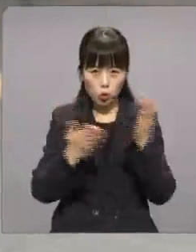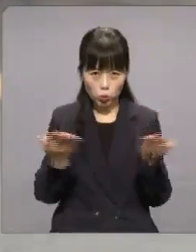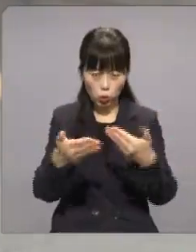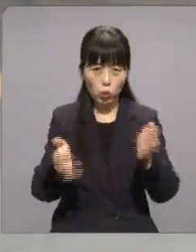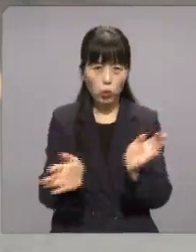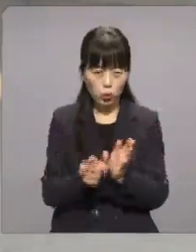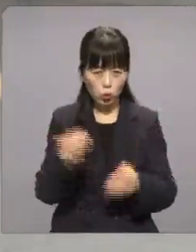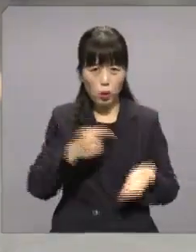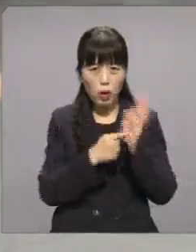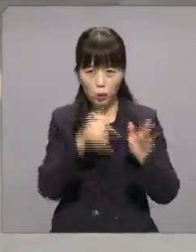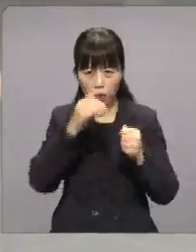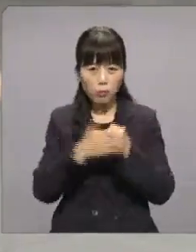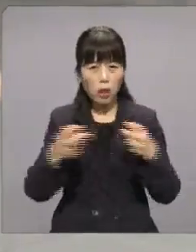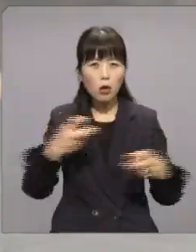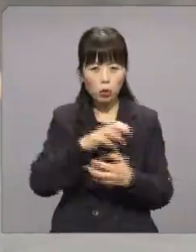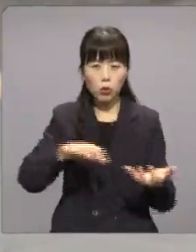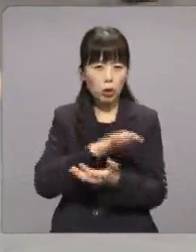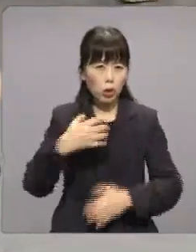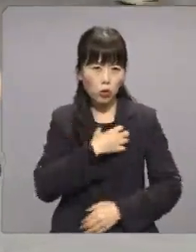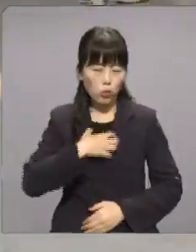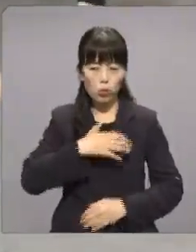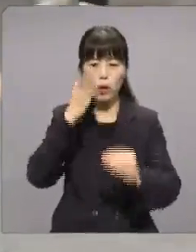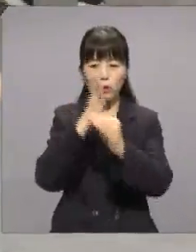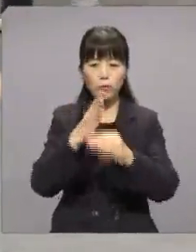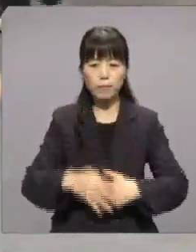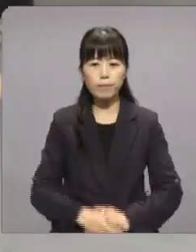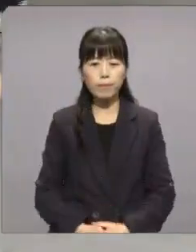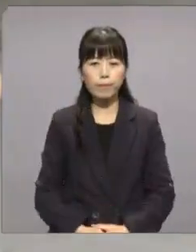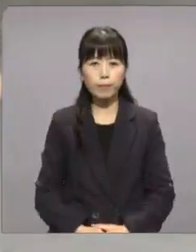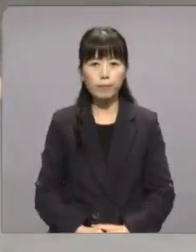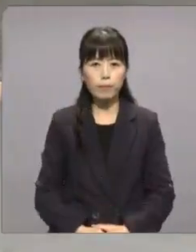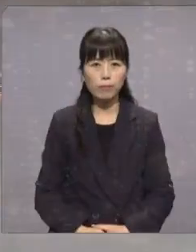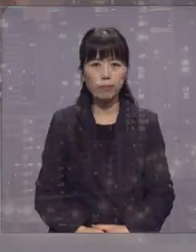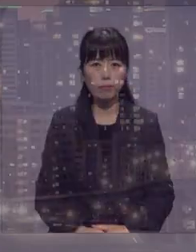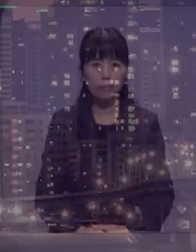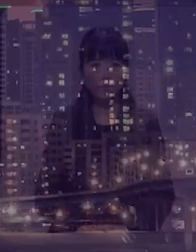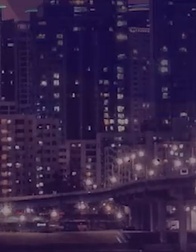총파업이 예고돼 교통대란이 우려되고 있습니다. UBS 뉴스 백소민입니다.